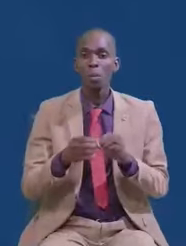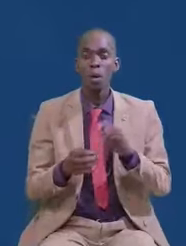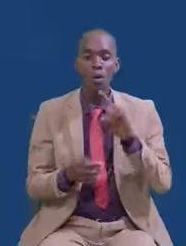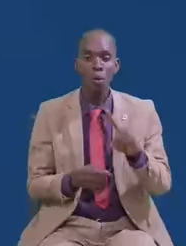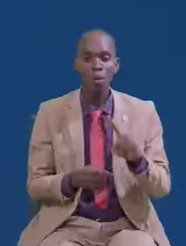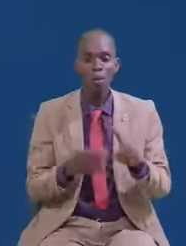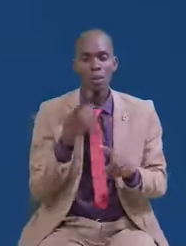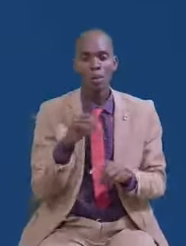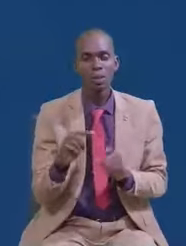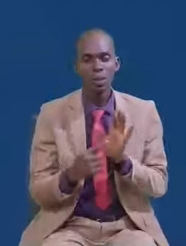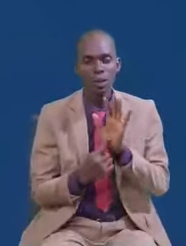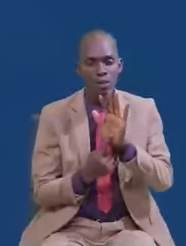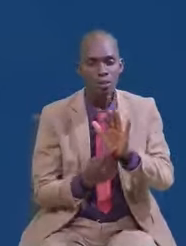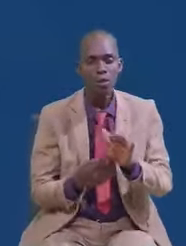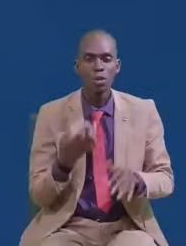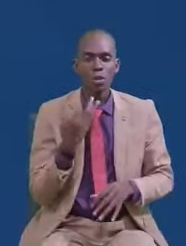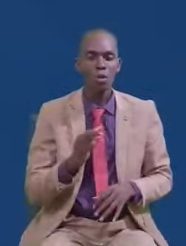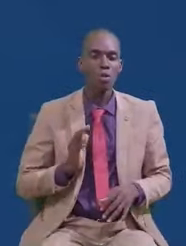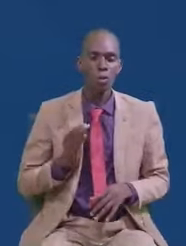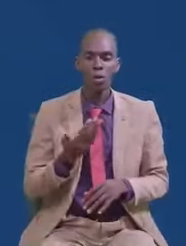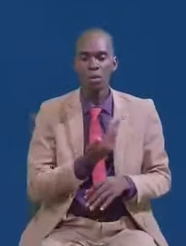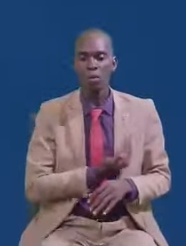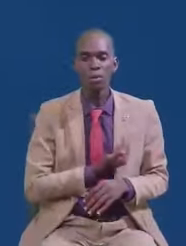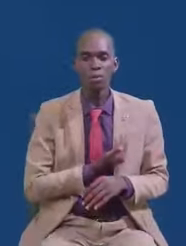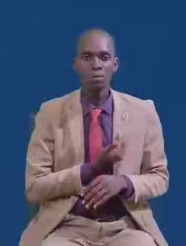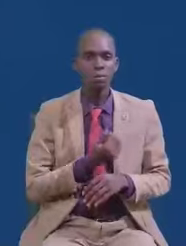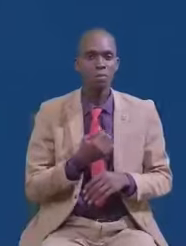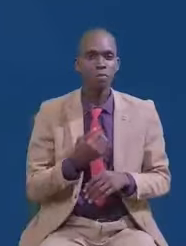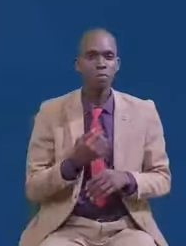Numéro 1, la révélation de notre substitut souffrant.